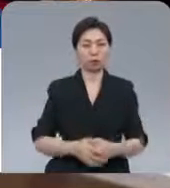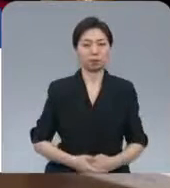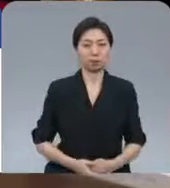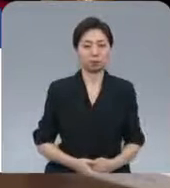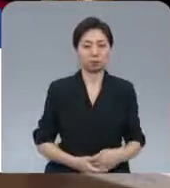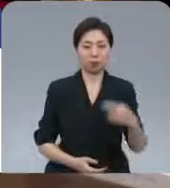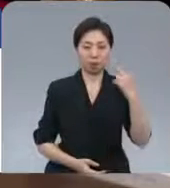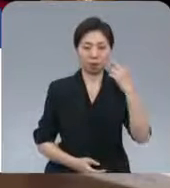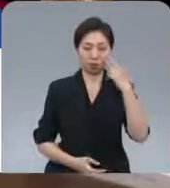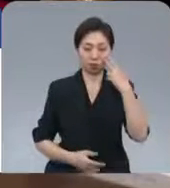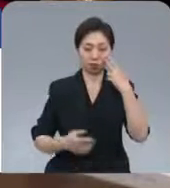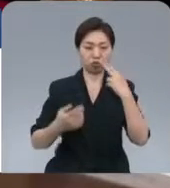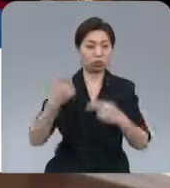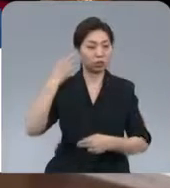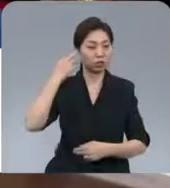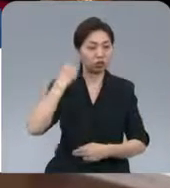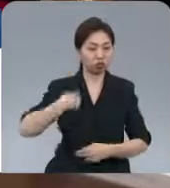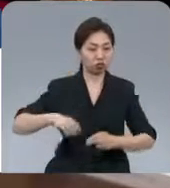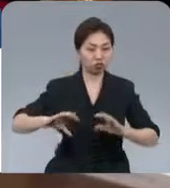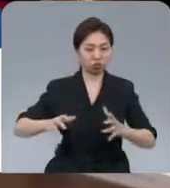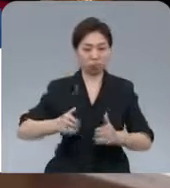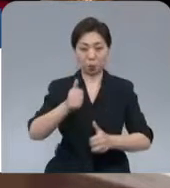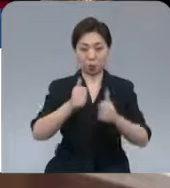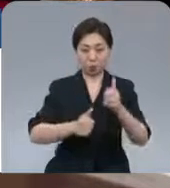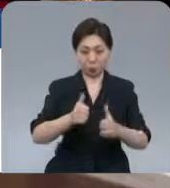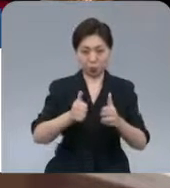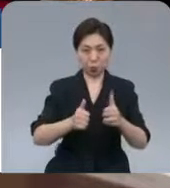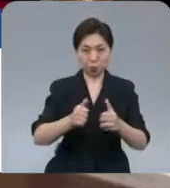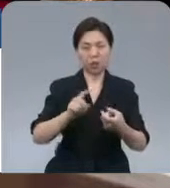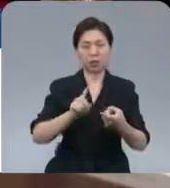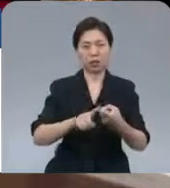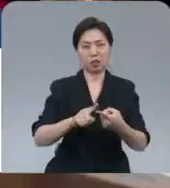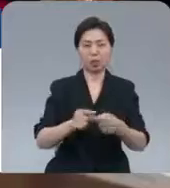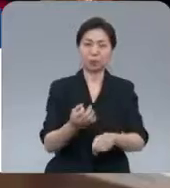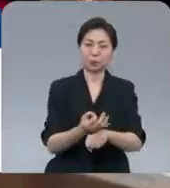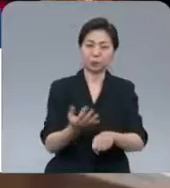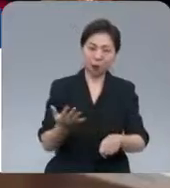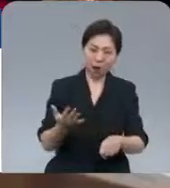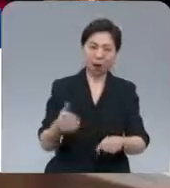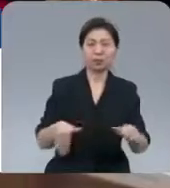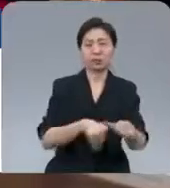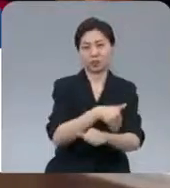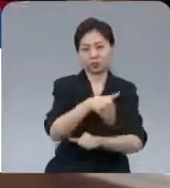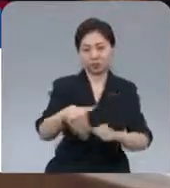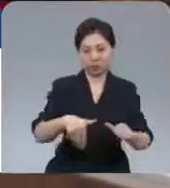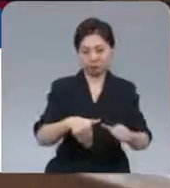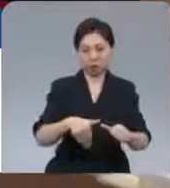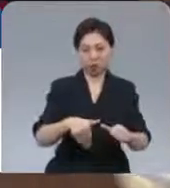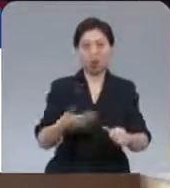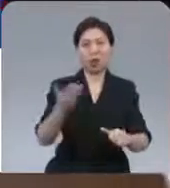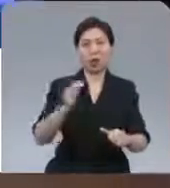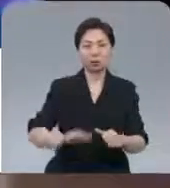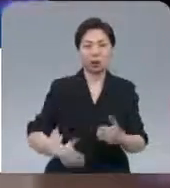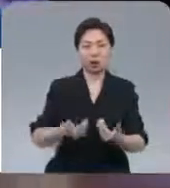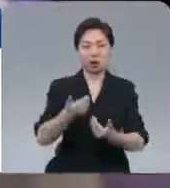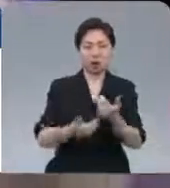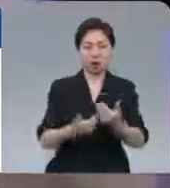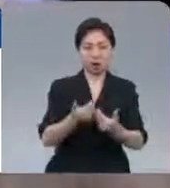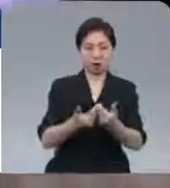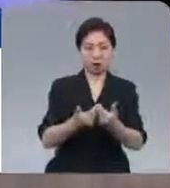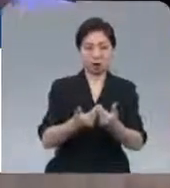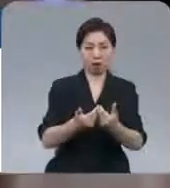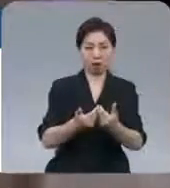урегулирования проблемы соперничество между сша и китаем мы будем сотрудничать с нашими союзниками и партнерами и